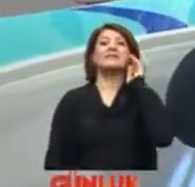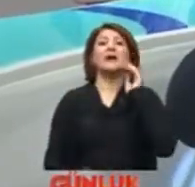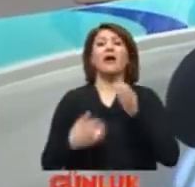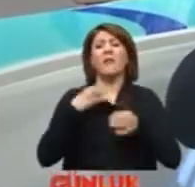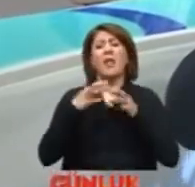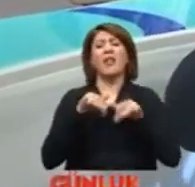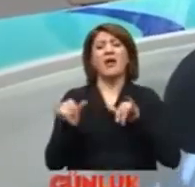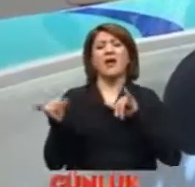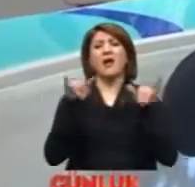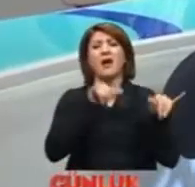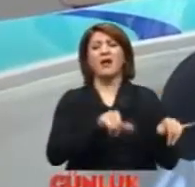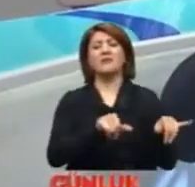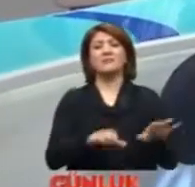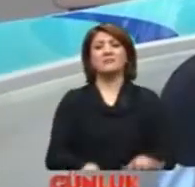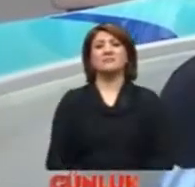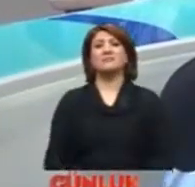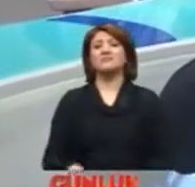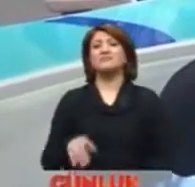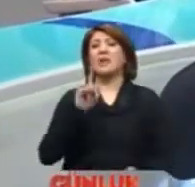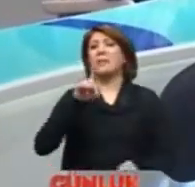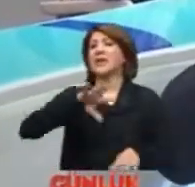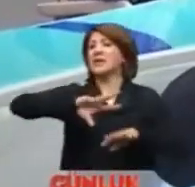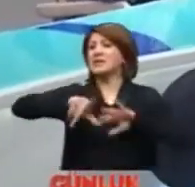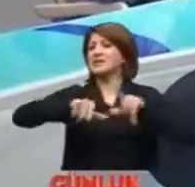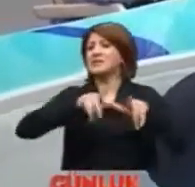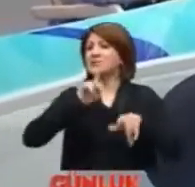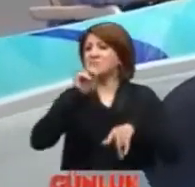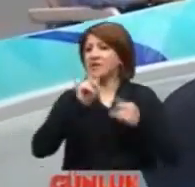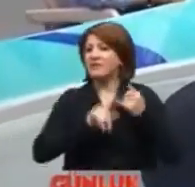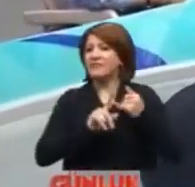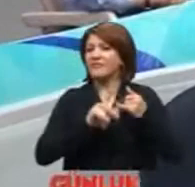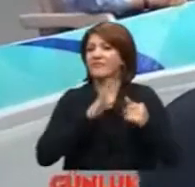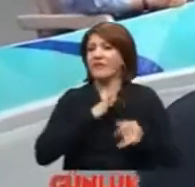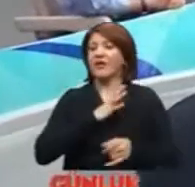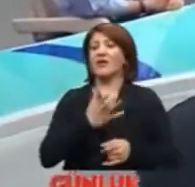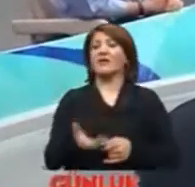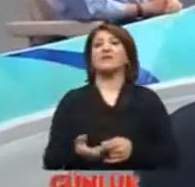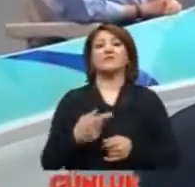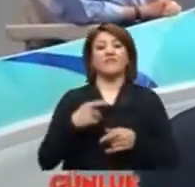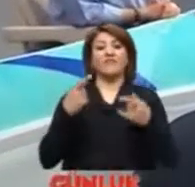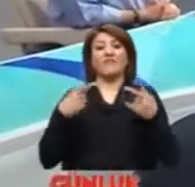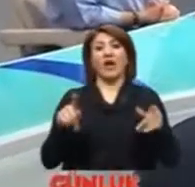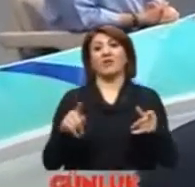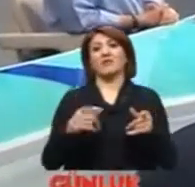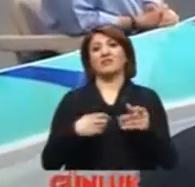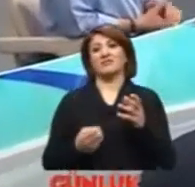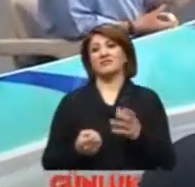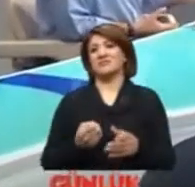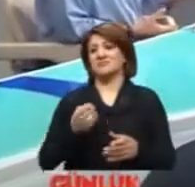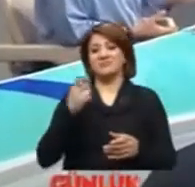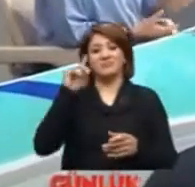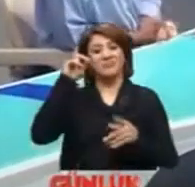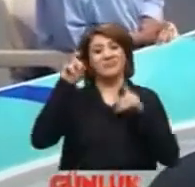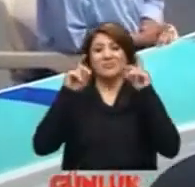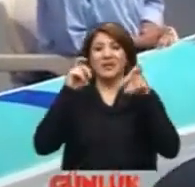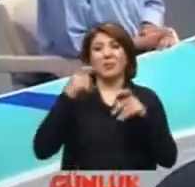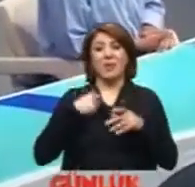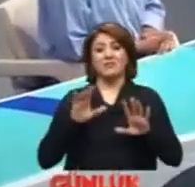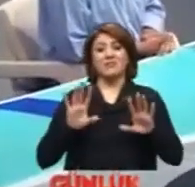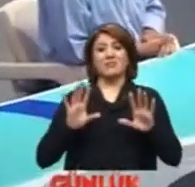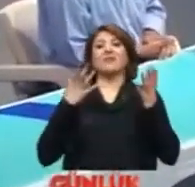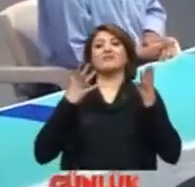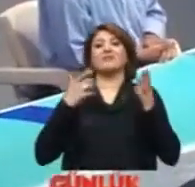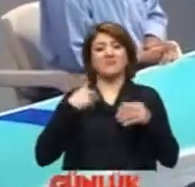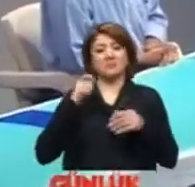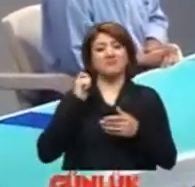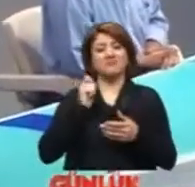aynı aşağı yukarı. Bir epey bir hırsızlık ve dolandırıcılık var gene. Ama ilginç yöntemler. Çok ilginç yani. Senin getirdiğin yani yöntemler. Yani ben şaşıracağını garanti ediyorum yani. Gün